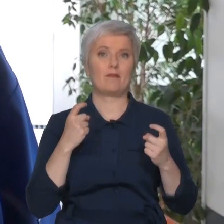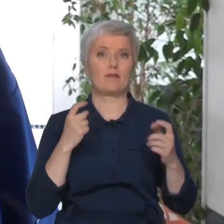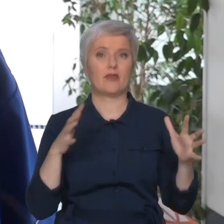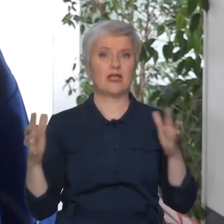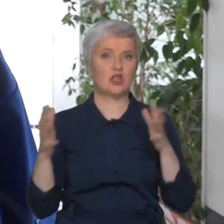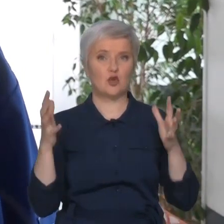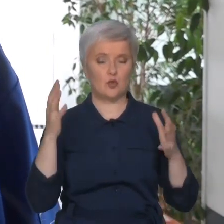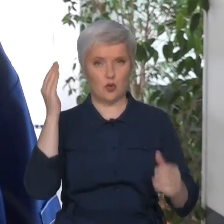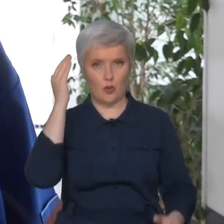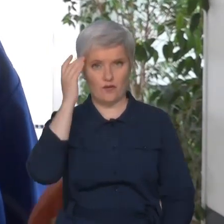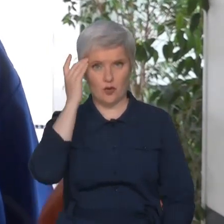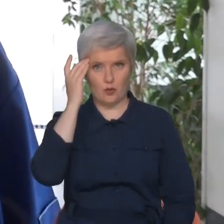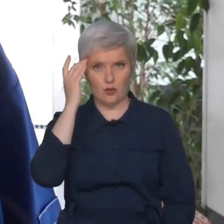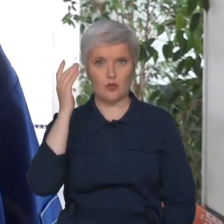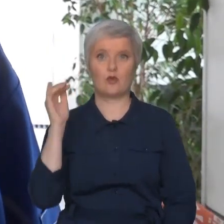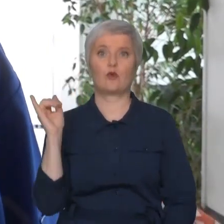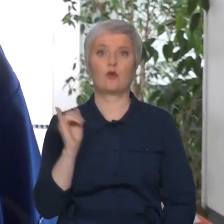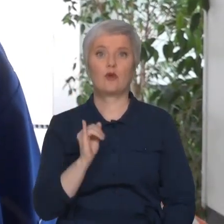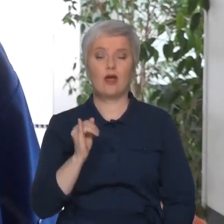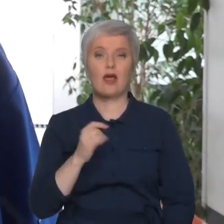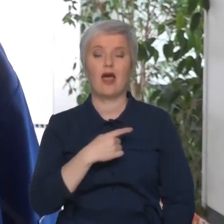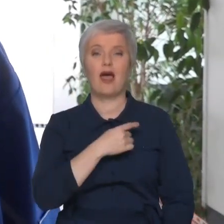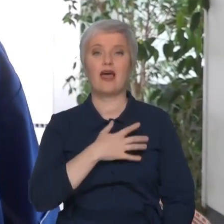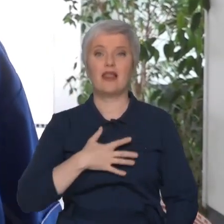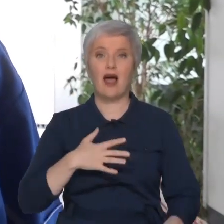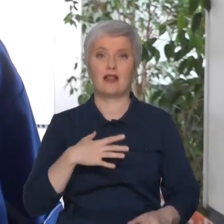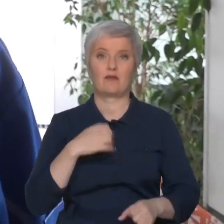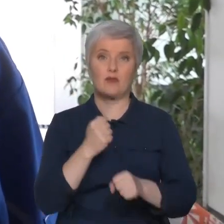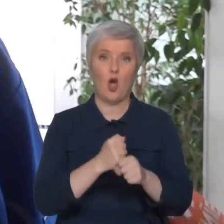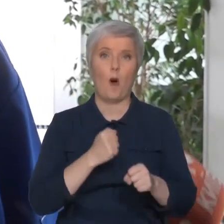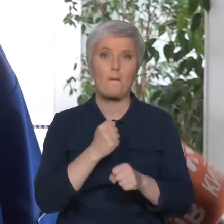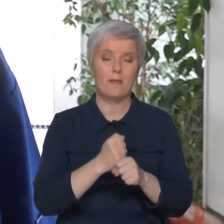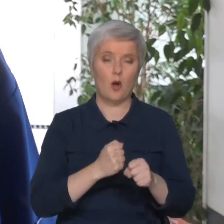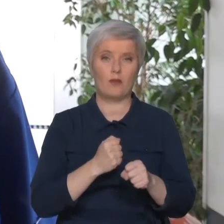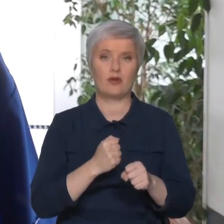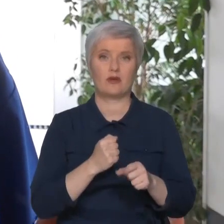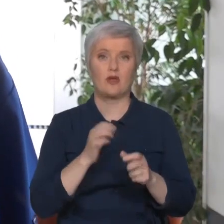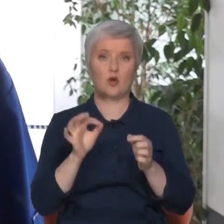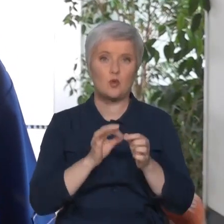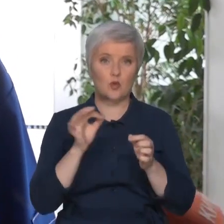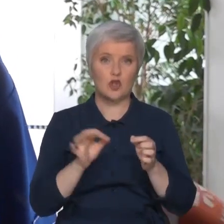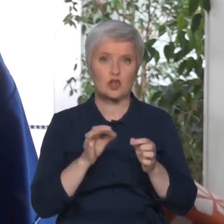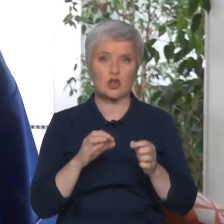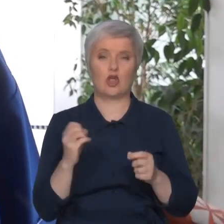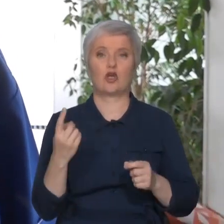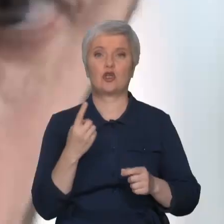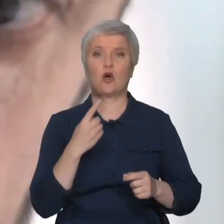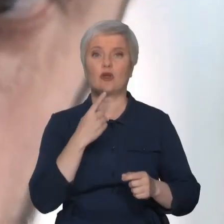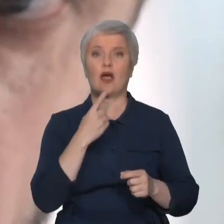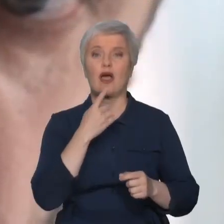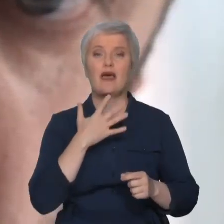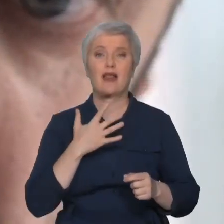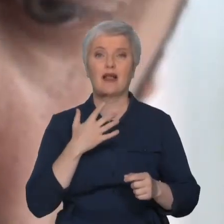струс головного мозку і рани, які були оброблені, які були ушиті. Ще одна рана – це